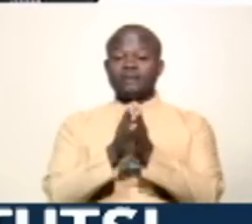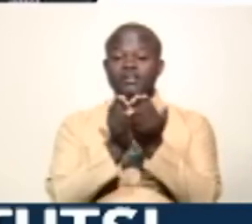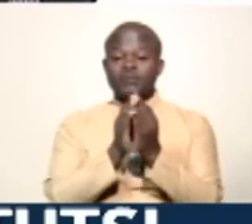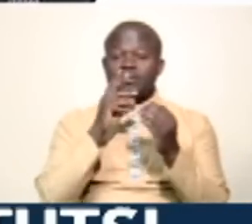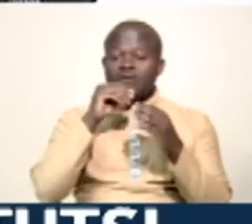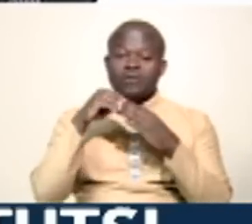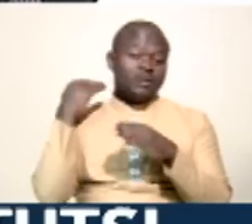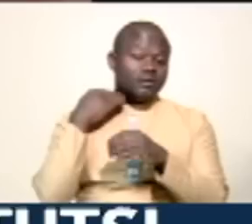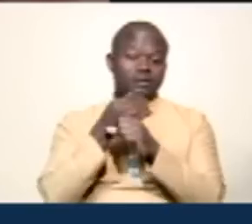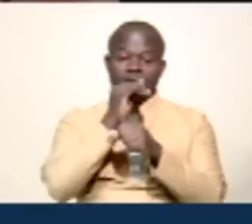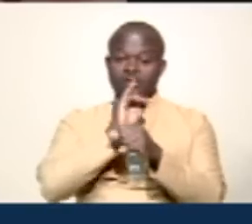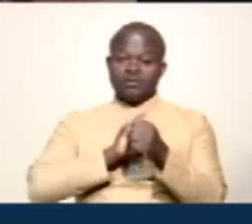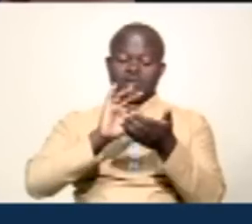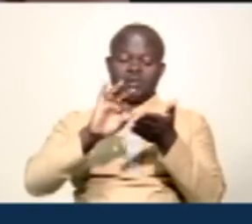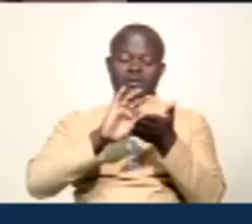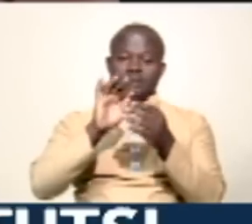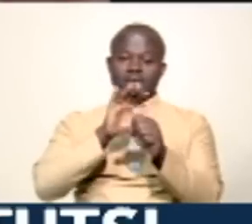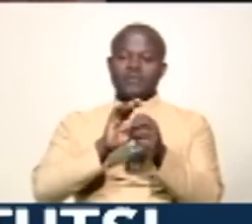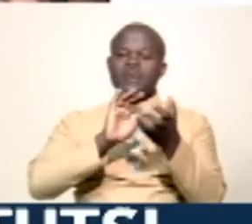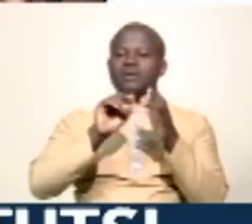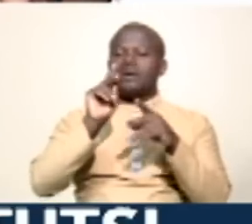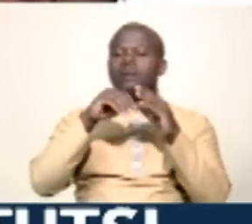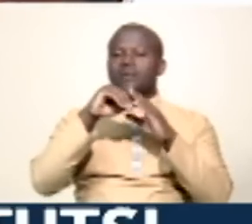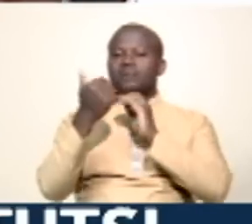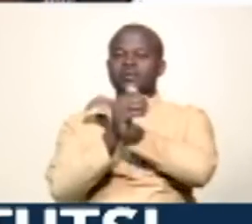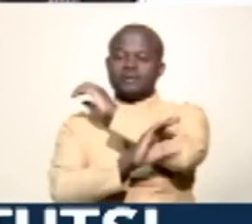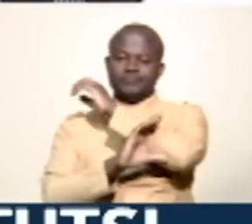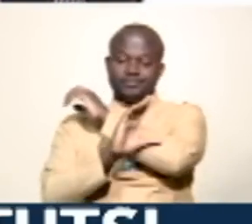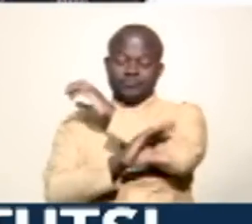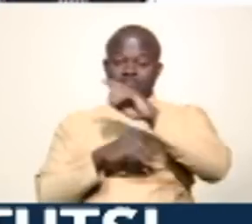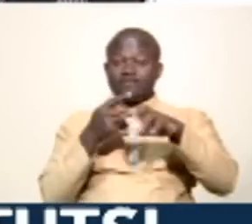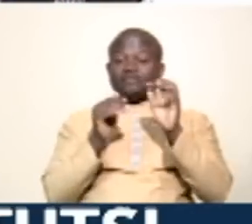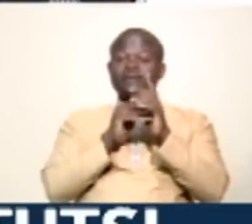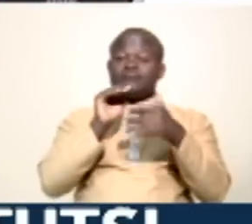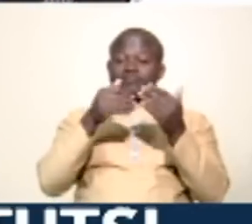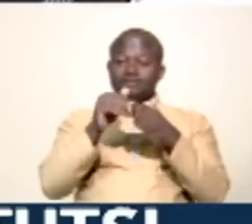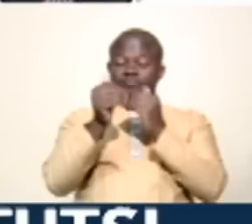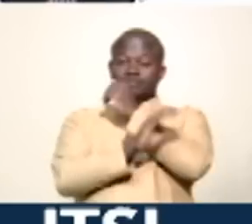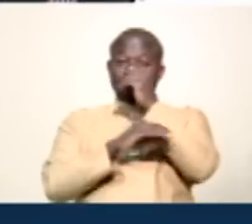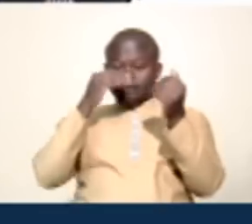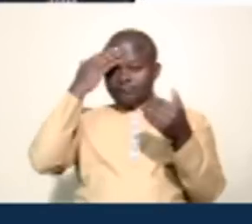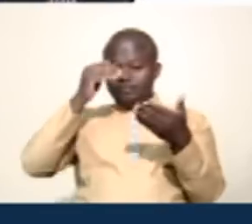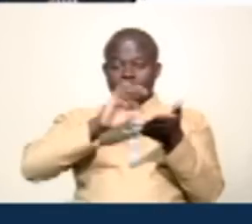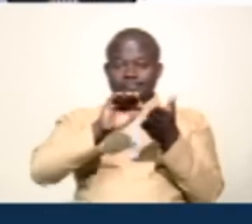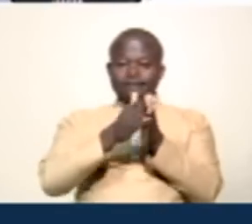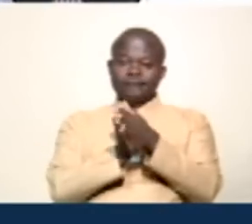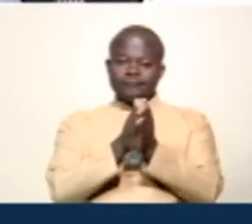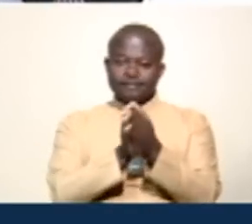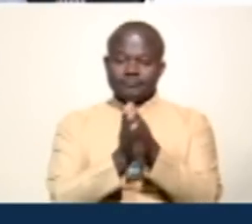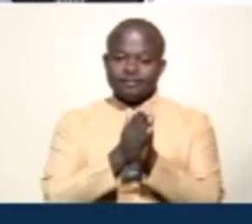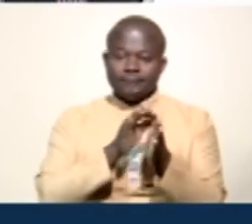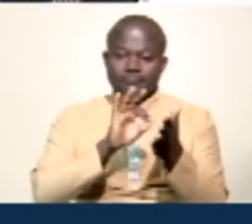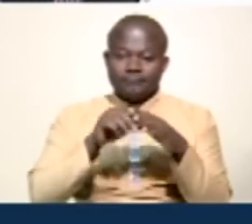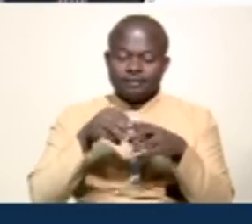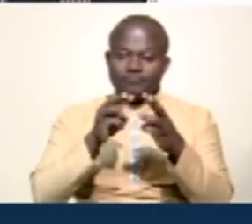Abatutsi ibyandikwa byinshi byandikwa n'abanyamahanga, kandi abanyamahanga kugira ngo batwandikire amateka